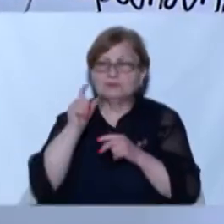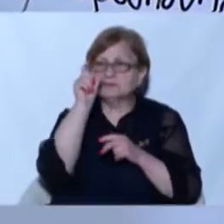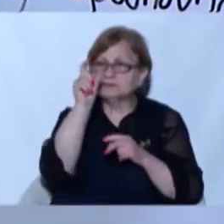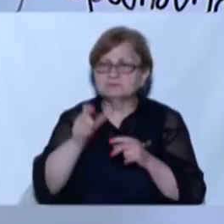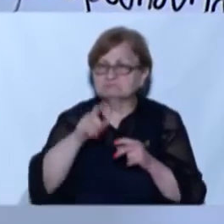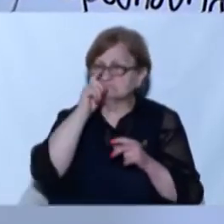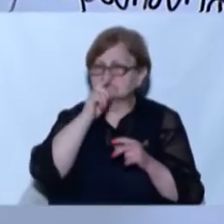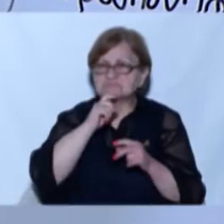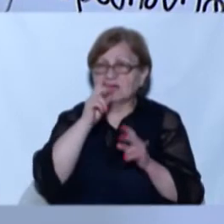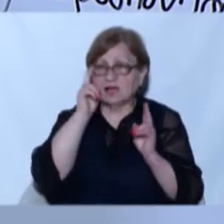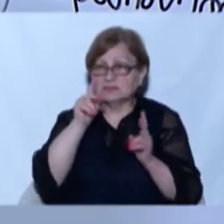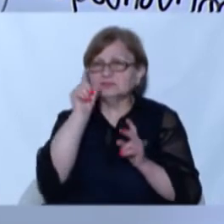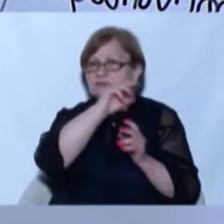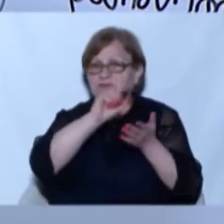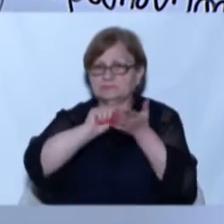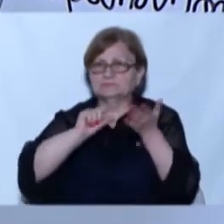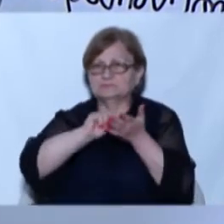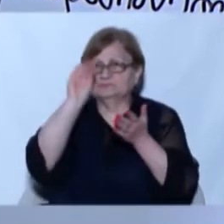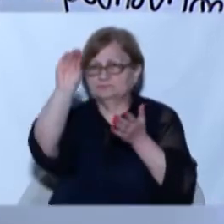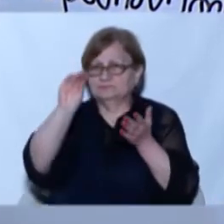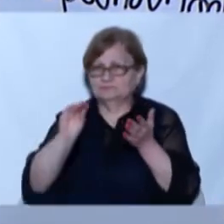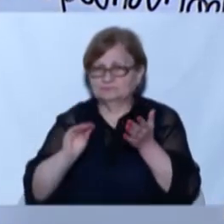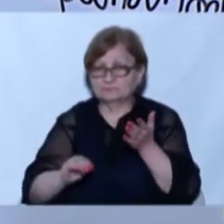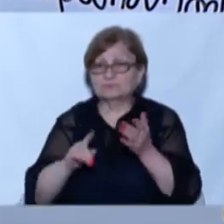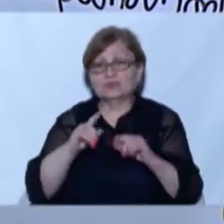ან ნაკლებად გესმით. შეეცადეთ